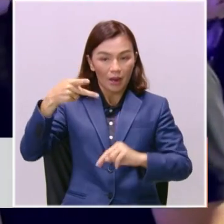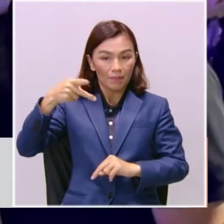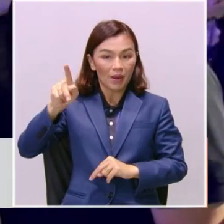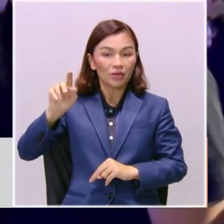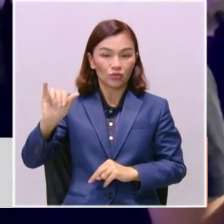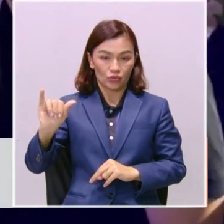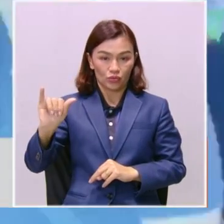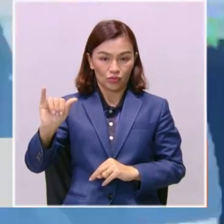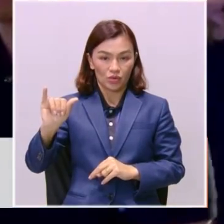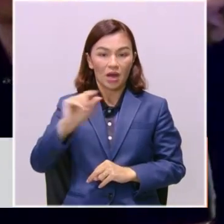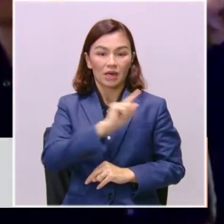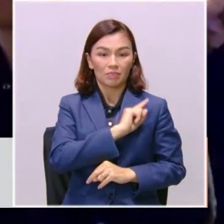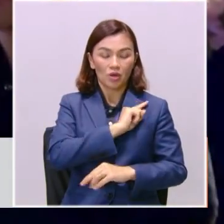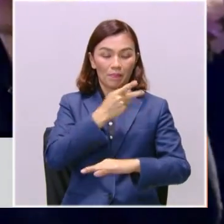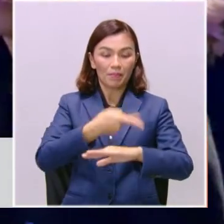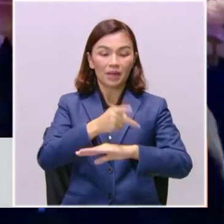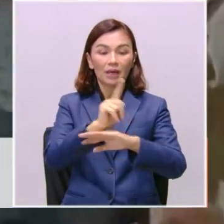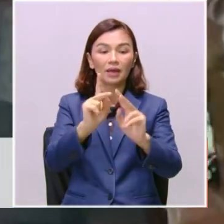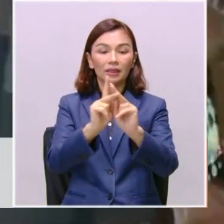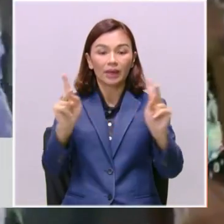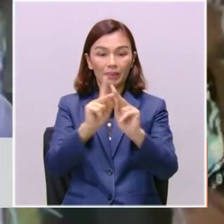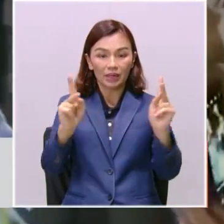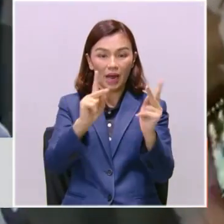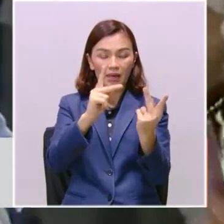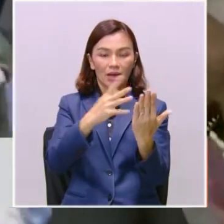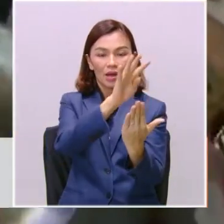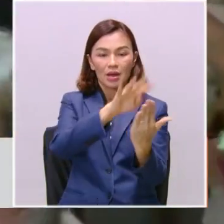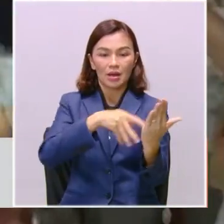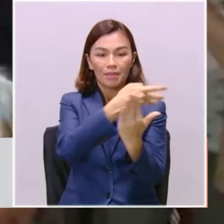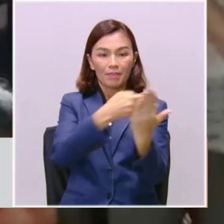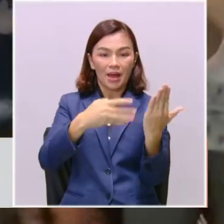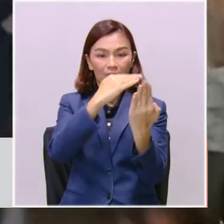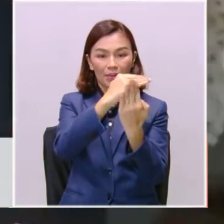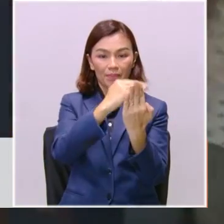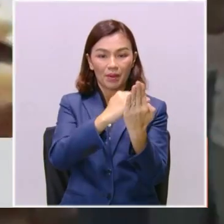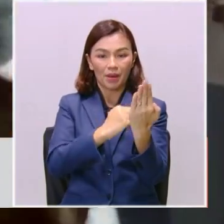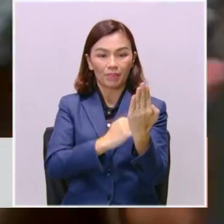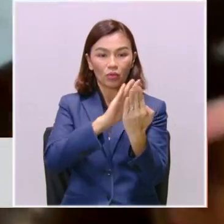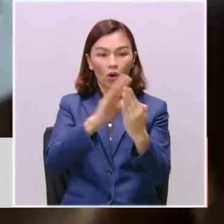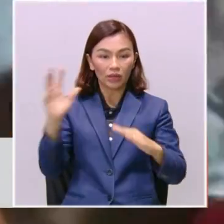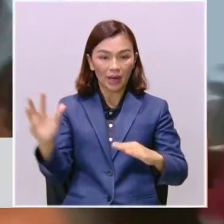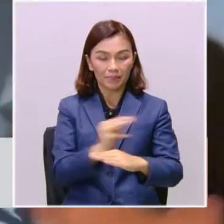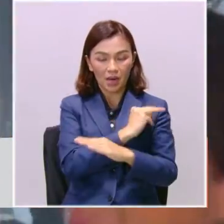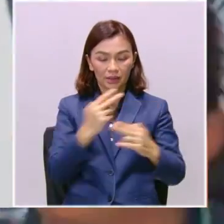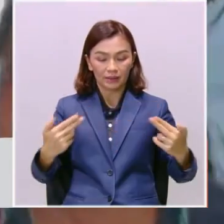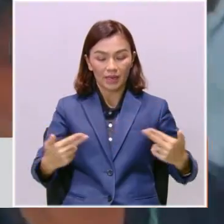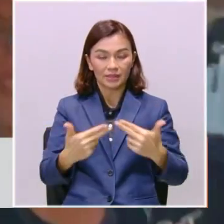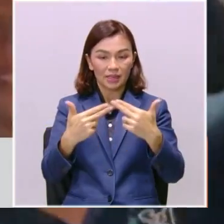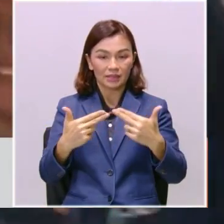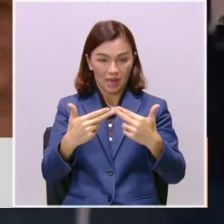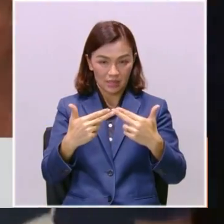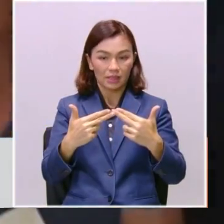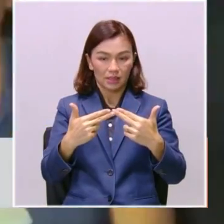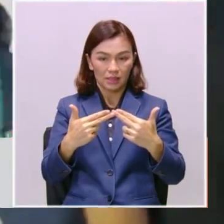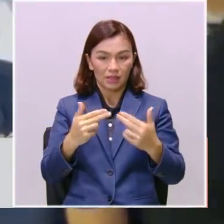นตรีในฐานะประธานคณะกรรมการกำหนดแนวทางยุทธศาสตร์พรรครวมไทยสร้างชาติพร้อมด้วยนายสุพัฒนพงษ์พันธ์มีเช